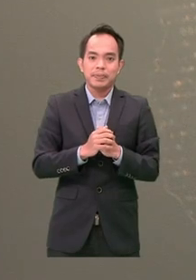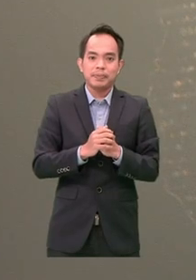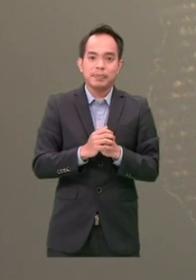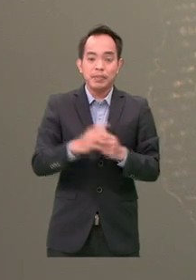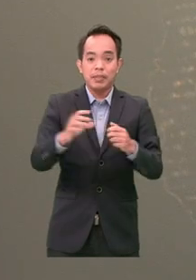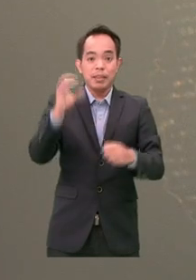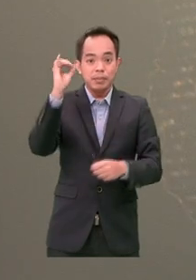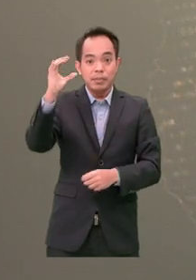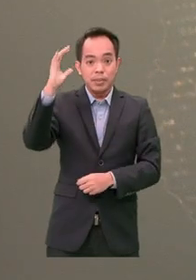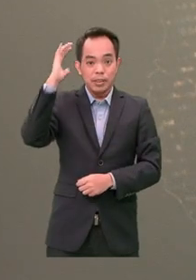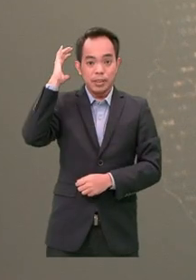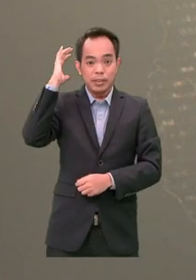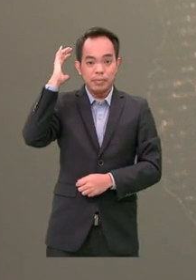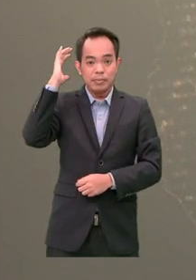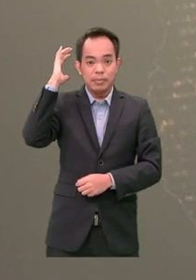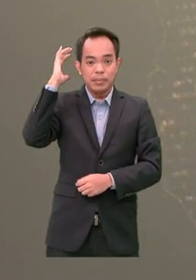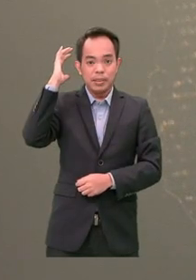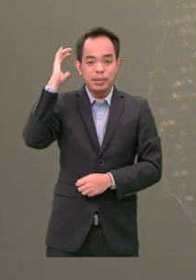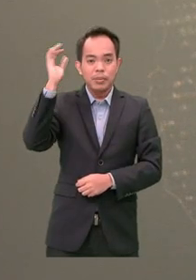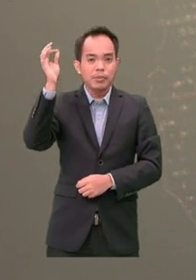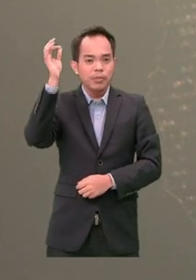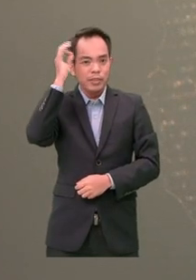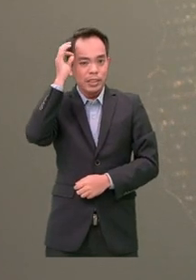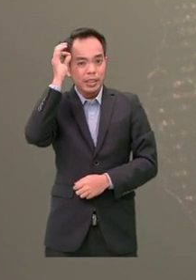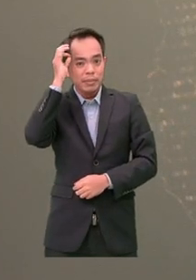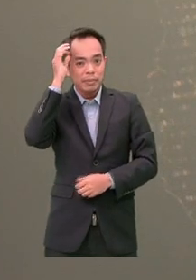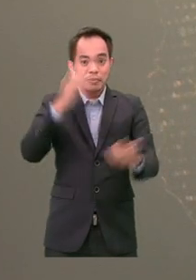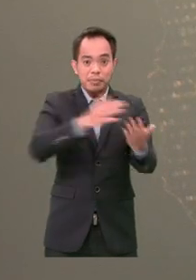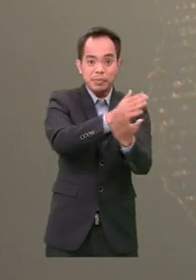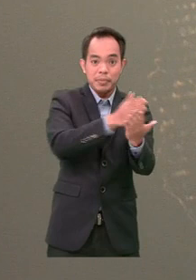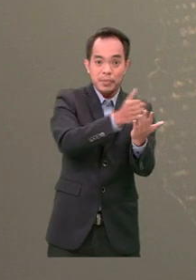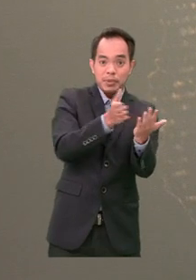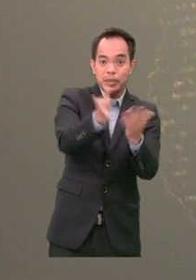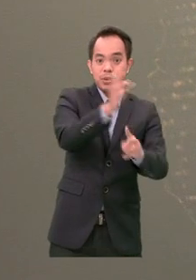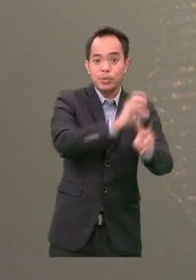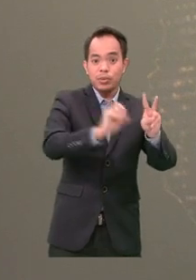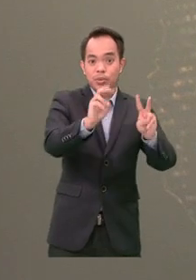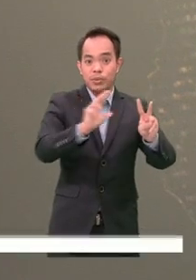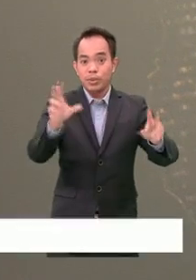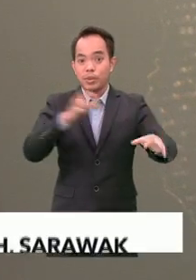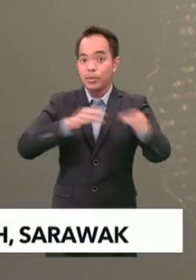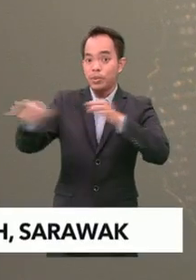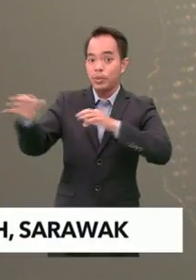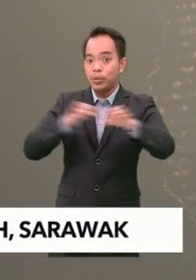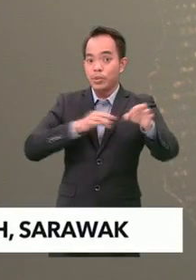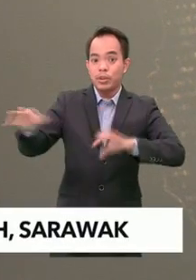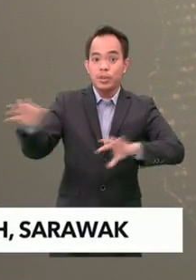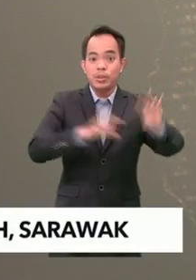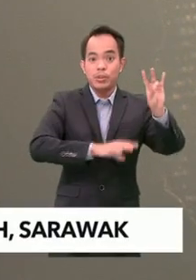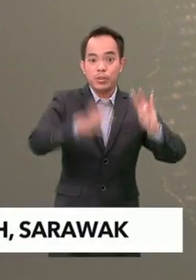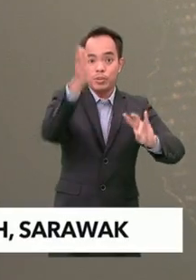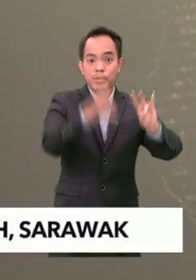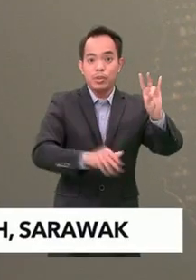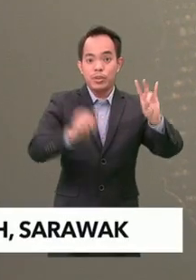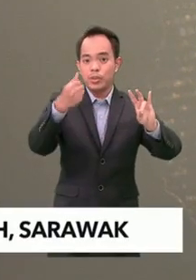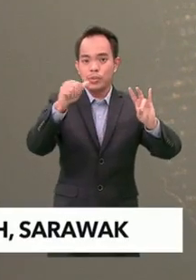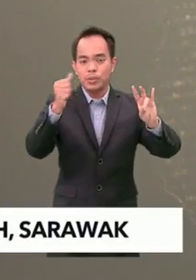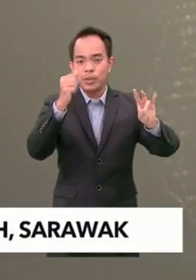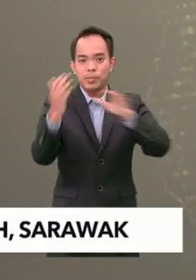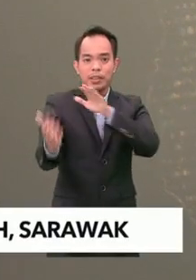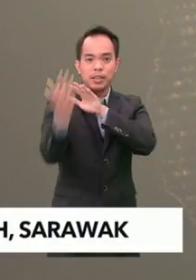Dalam pada itu, Datuk Seri Ismail Sabri Yaakob memberi bayangan bahawa bajet 2023 yang dibentangkan pada 7 Oktober depan akan